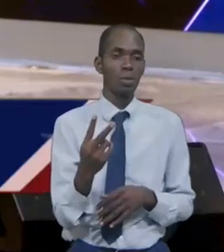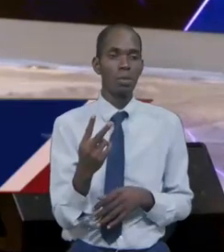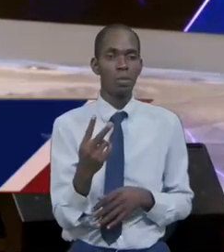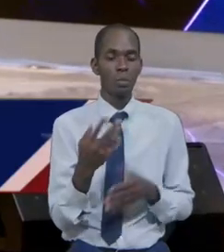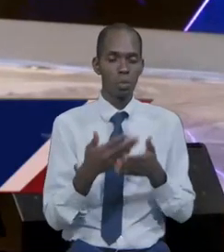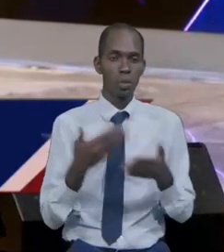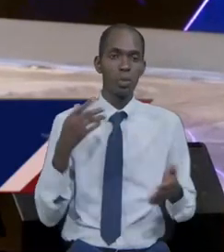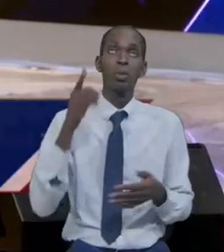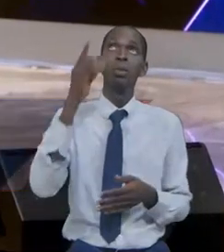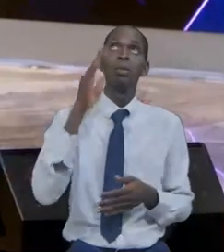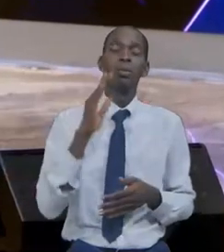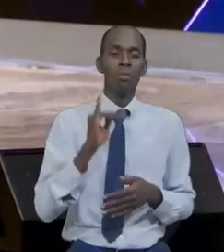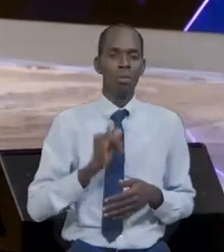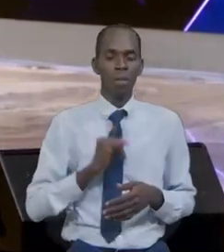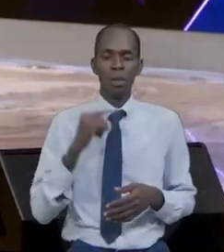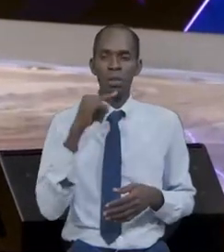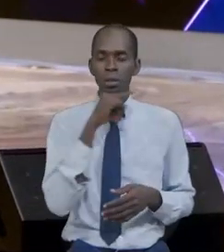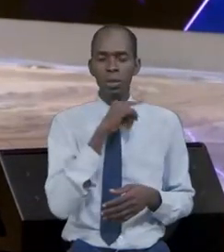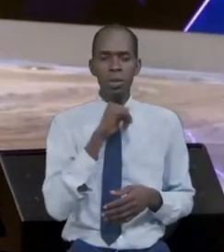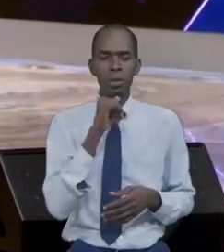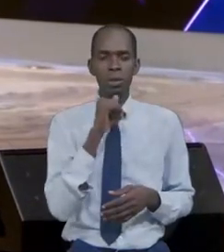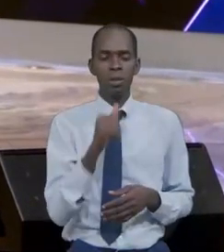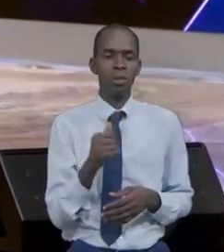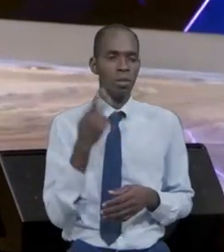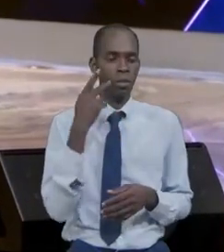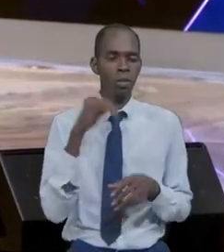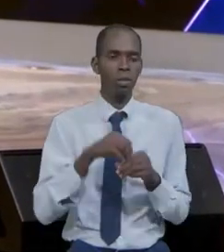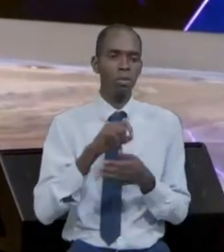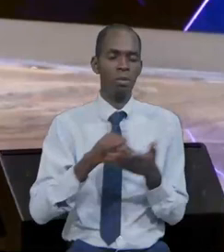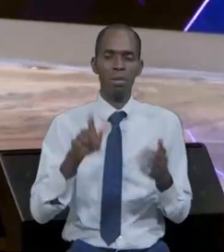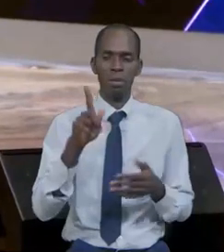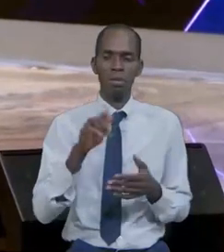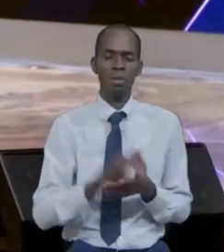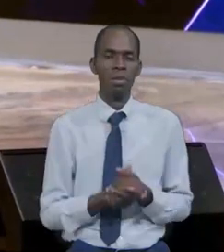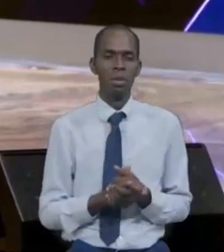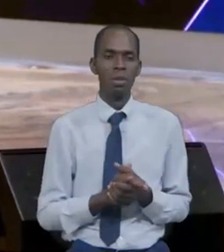voici devant Dieu, je ne mens point. 21.